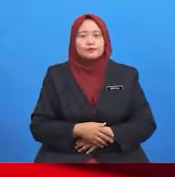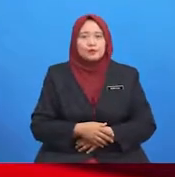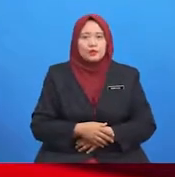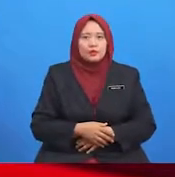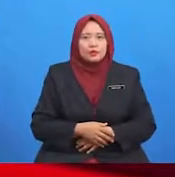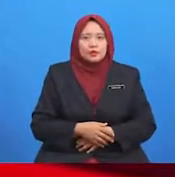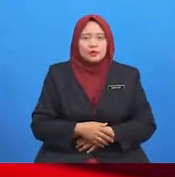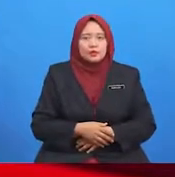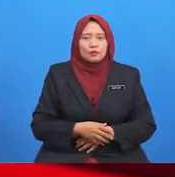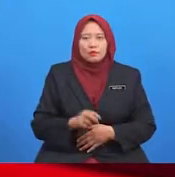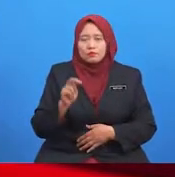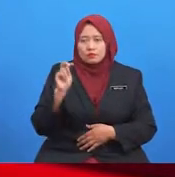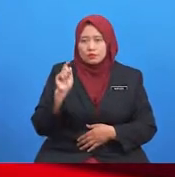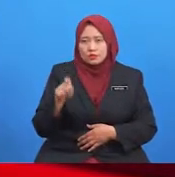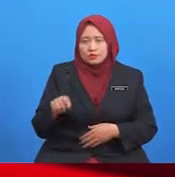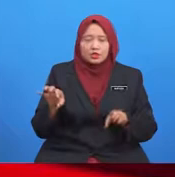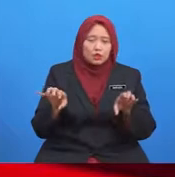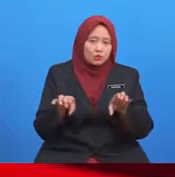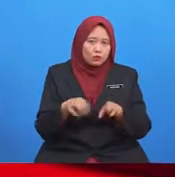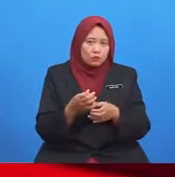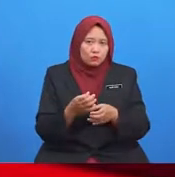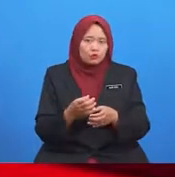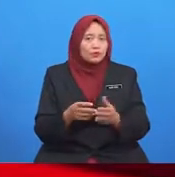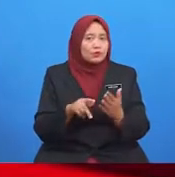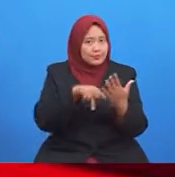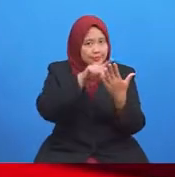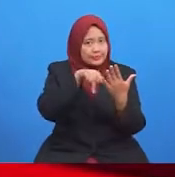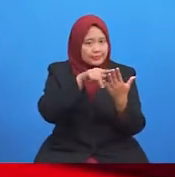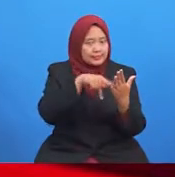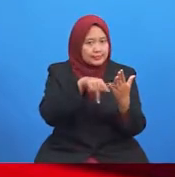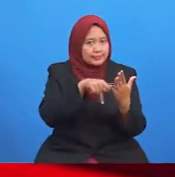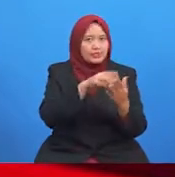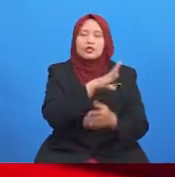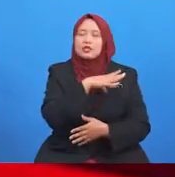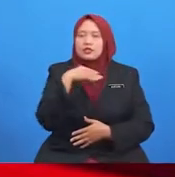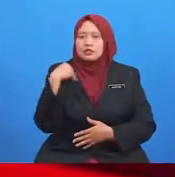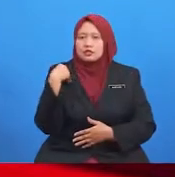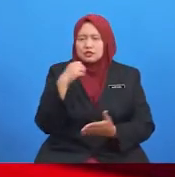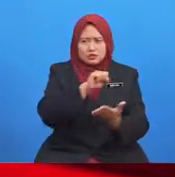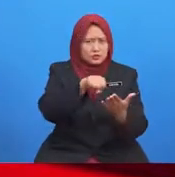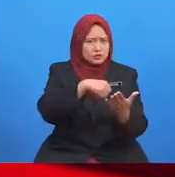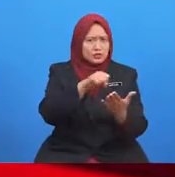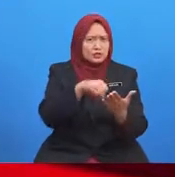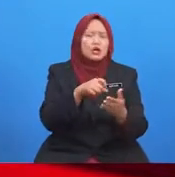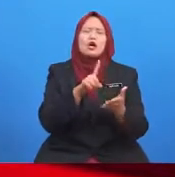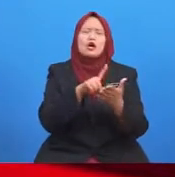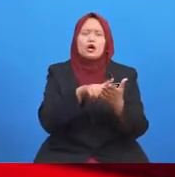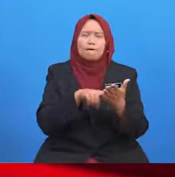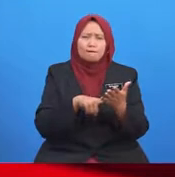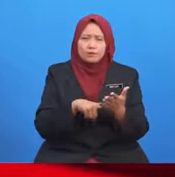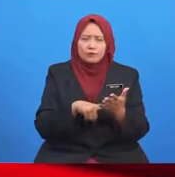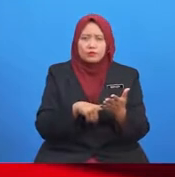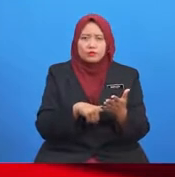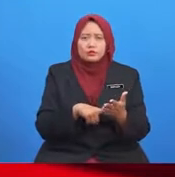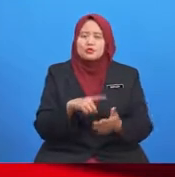melakukan kajian dan penyelidikan terlebih dahulu. Apakah sesuatu produk